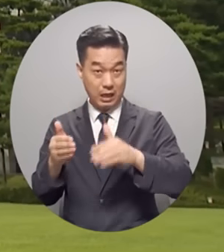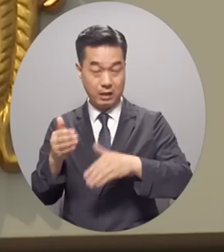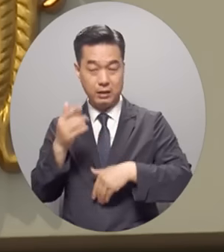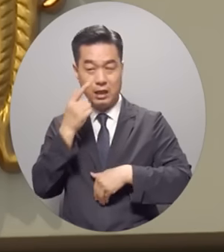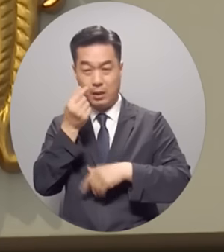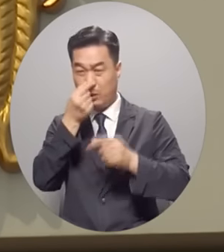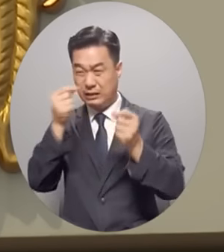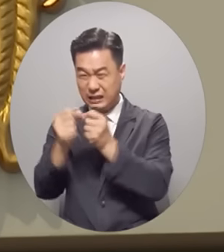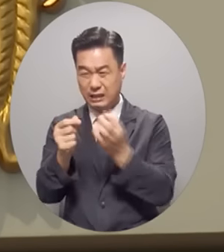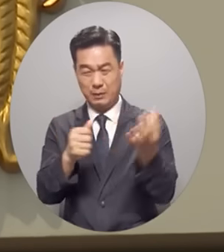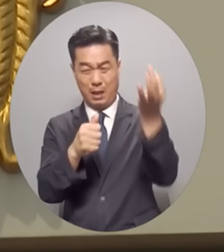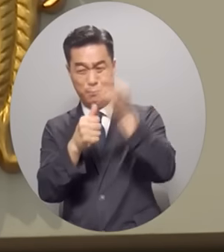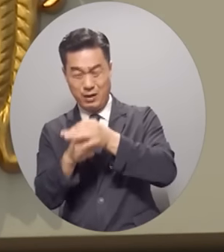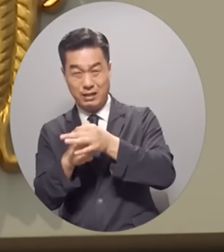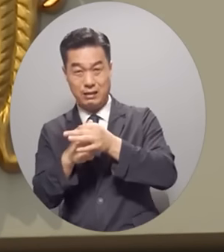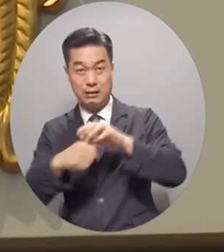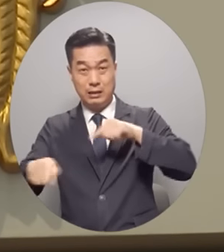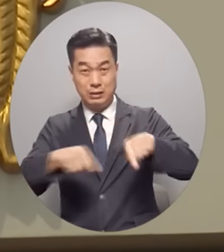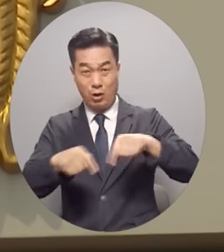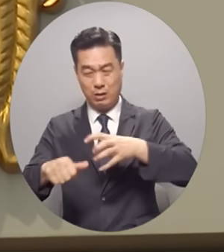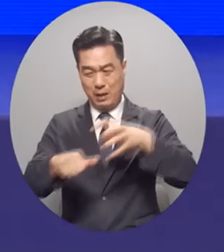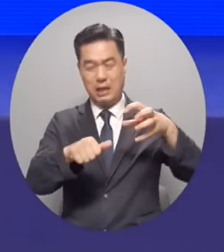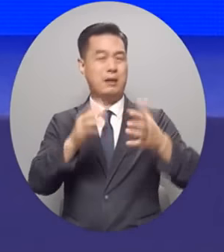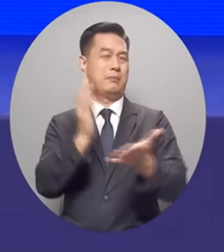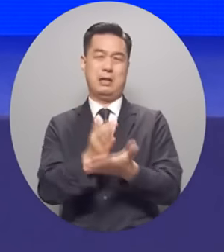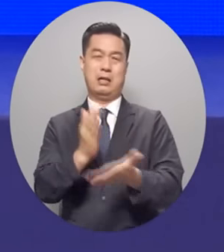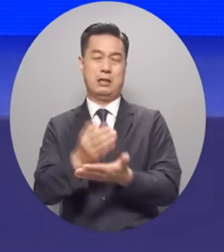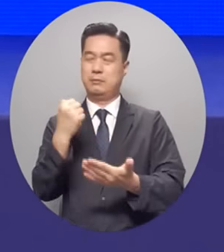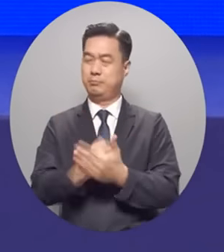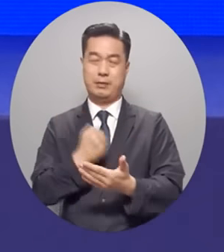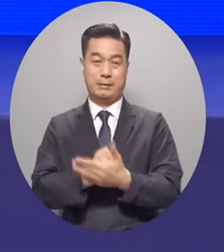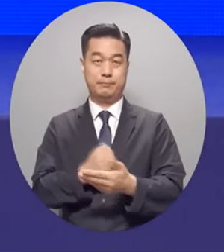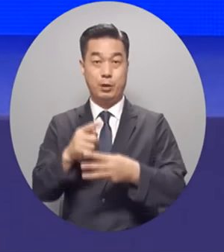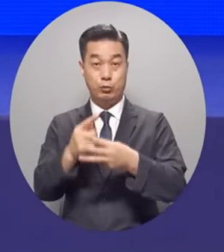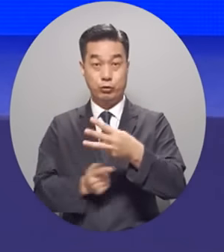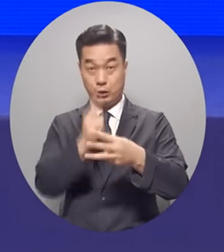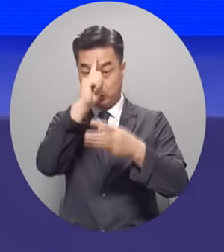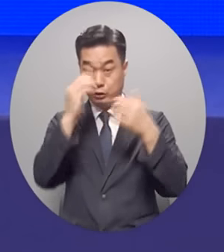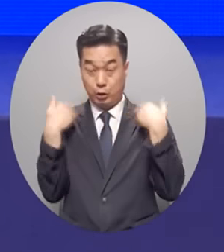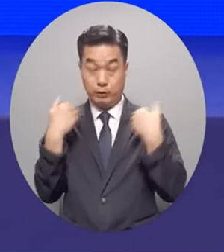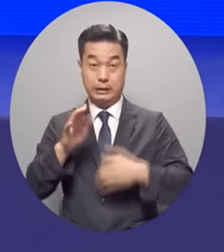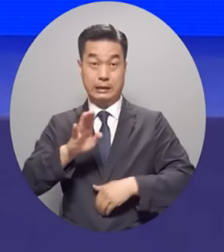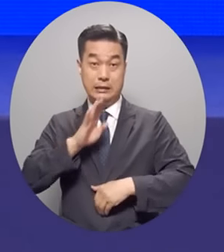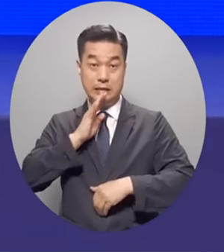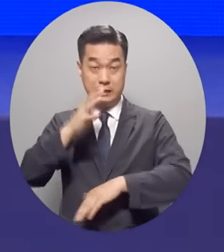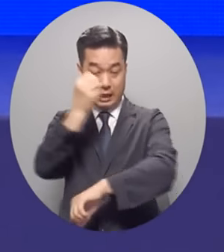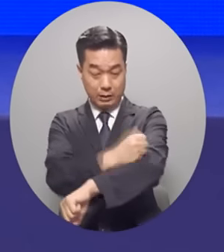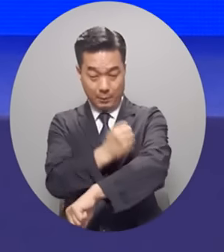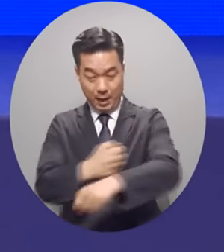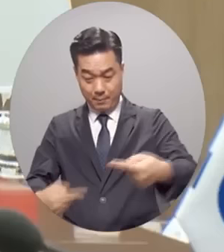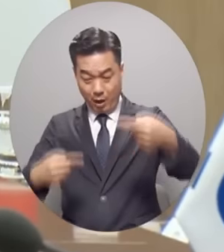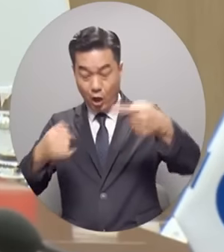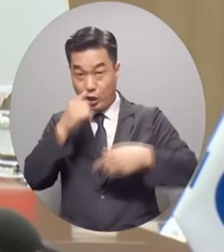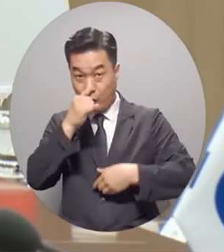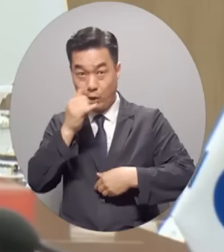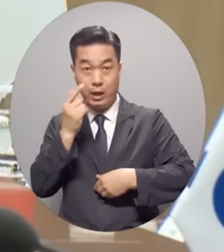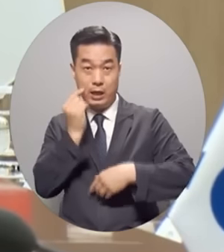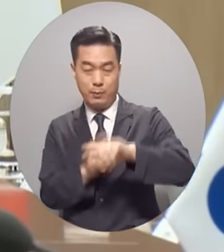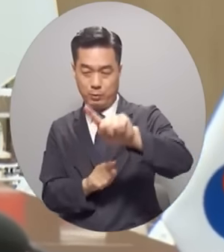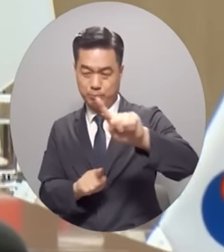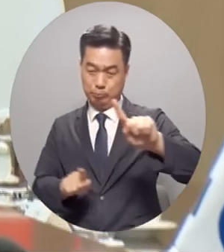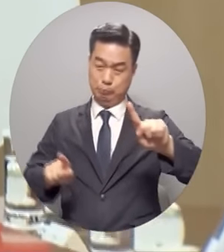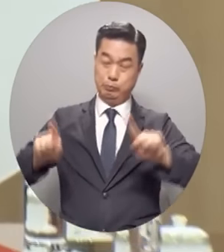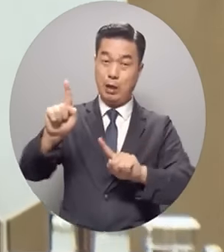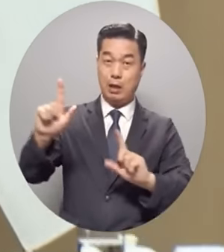씌워 정쟁화 하는 야당에 유감을 표명한다면 윤 정부는 실제 성과도 내고 일본을 뛰어넘는기를